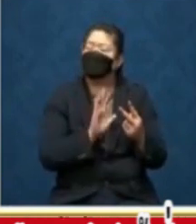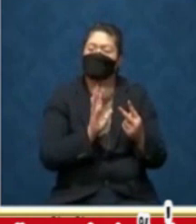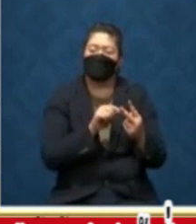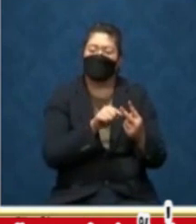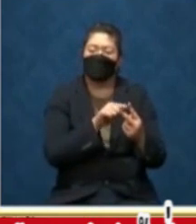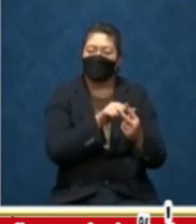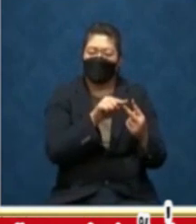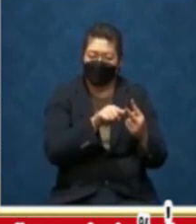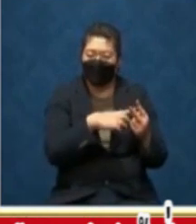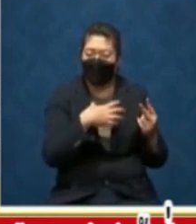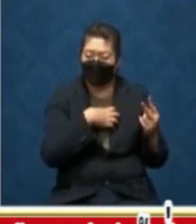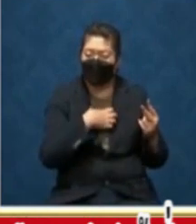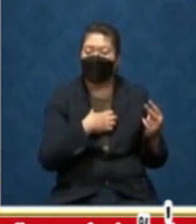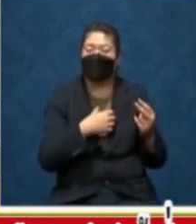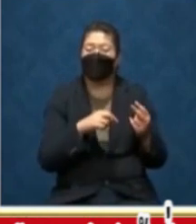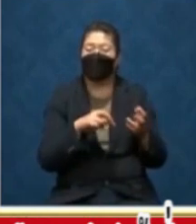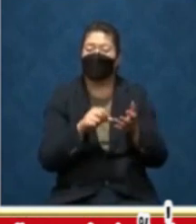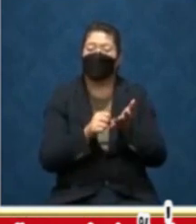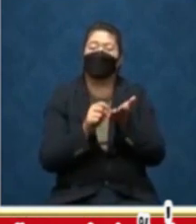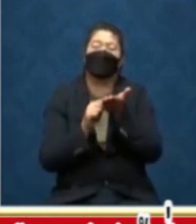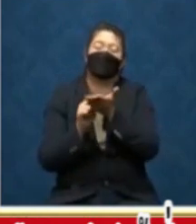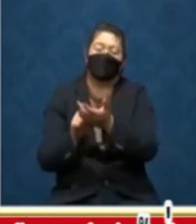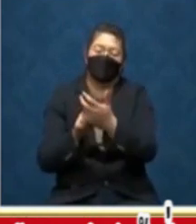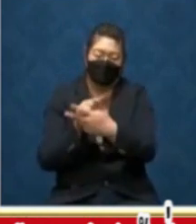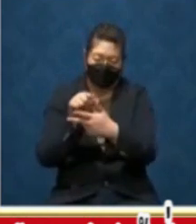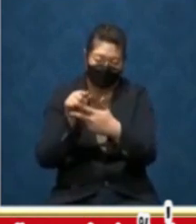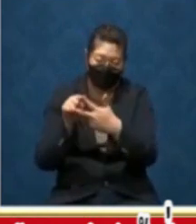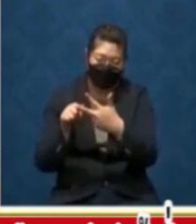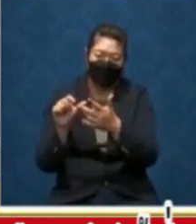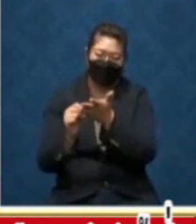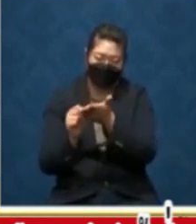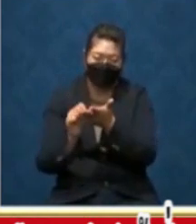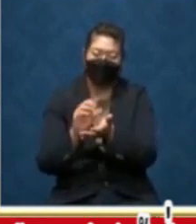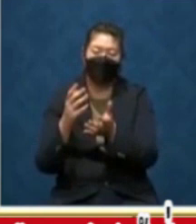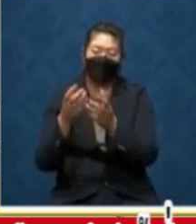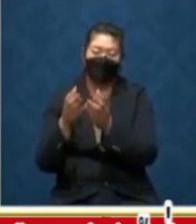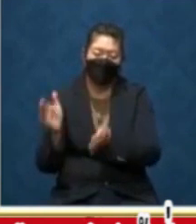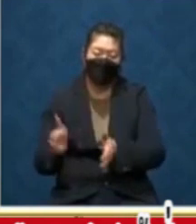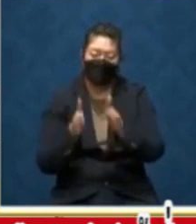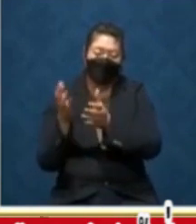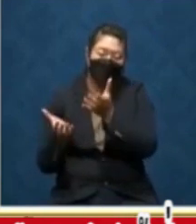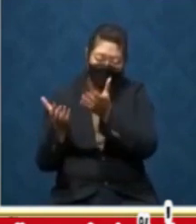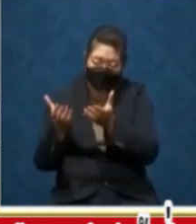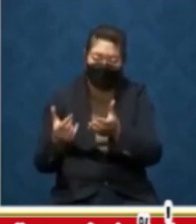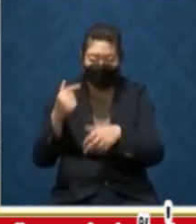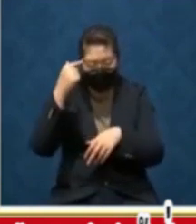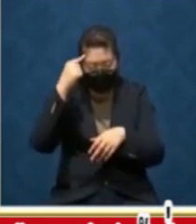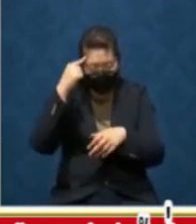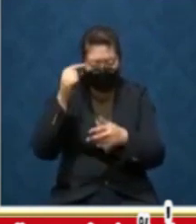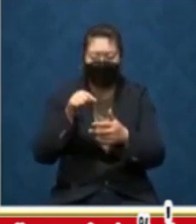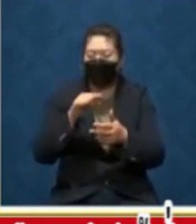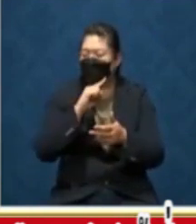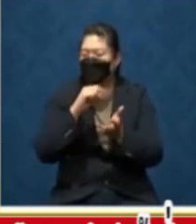ข้อเรียกร้องแล้วนี่ผมคิดว่าควรต้องหยิบมาคิดกันว่ามันเป็นคุณค่าด้วย